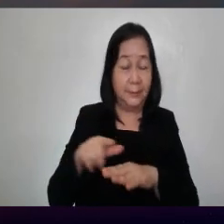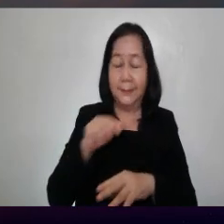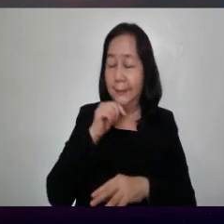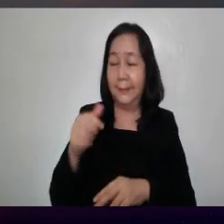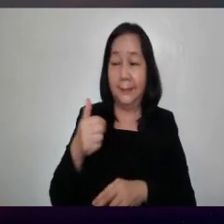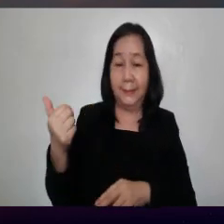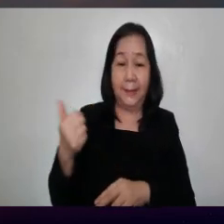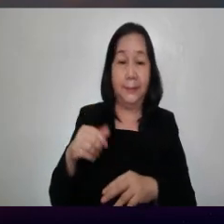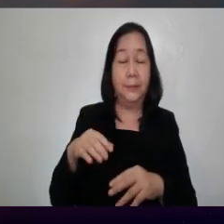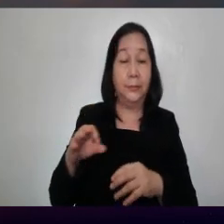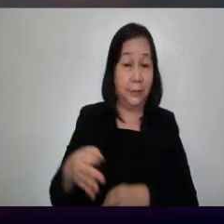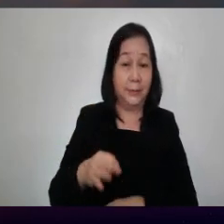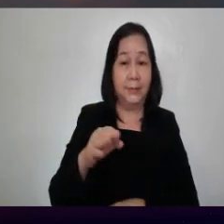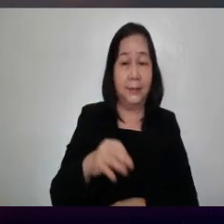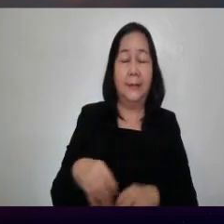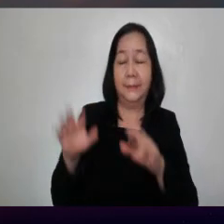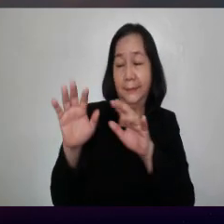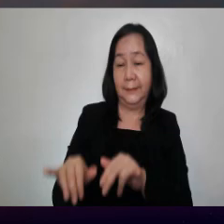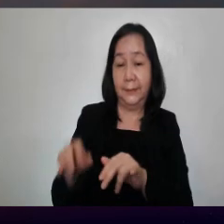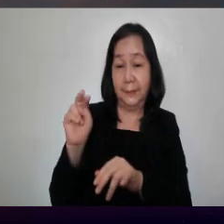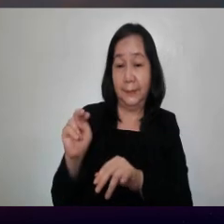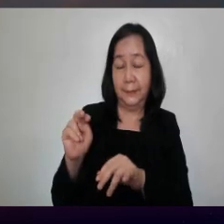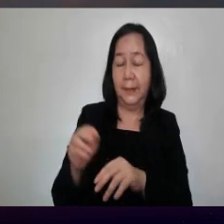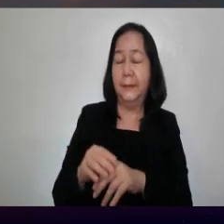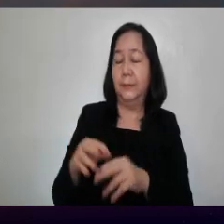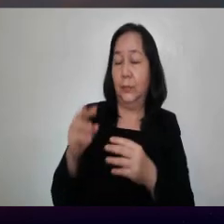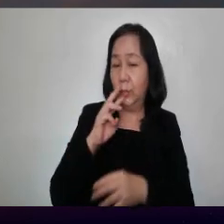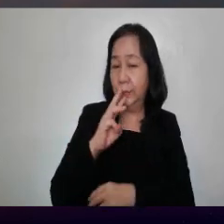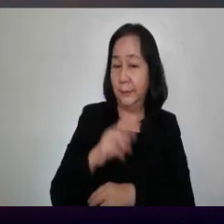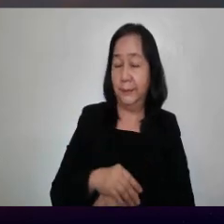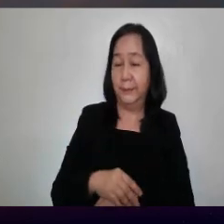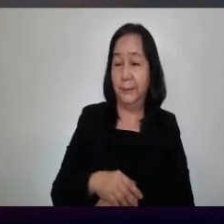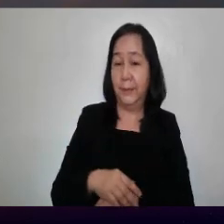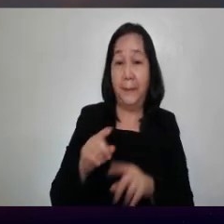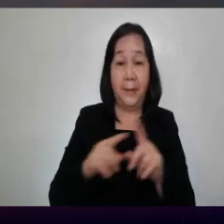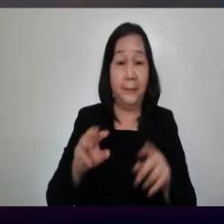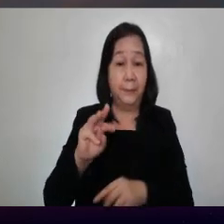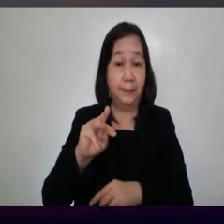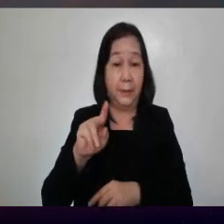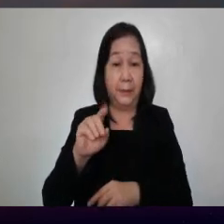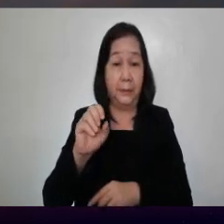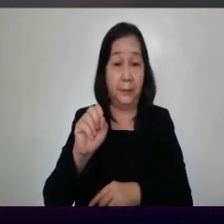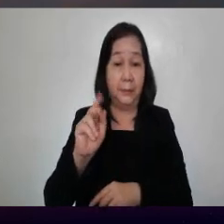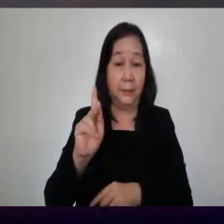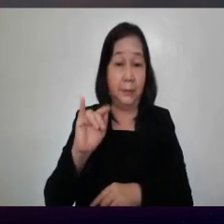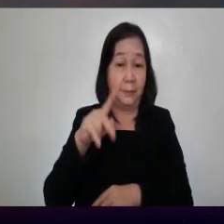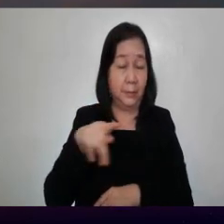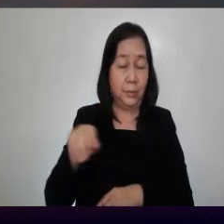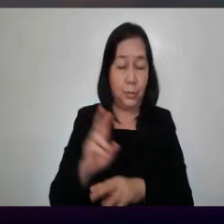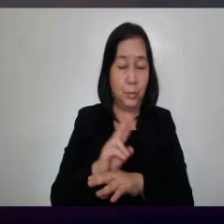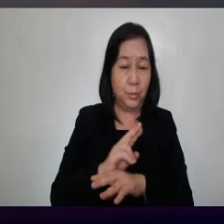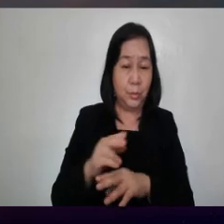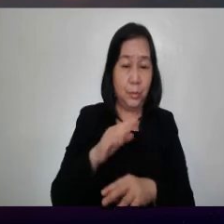tulad ng karamihan sa mga isda na kailangang manatili sa tubig, ang mud skipper ay gumagamit